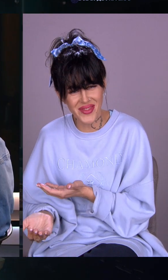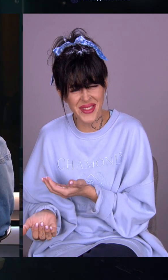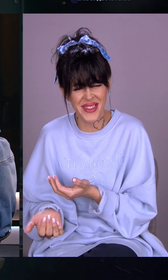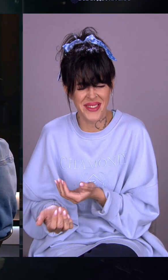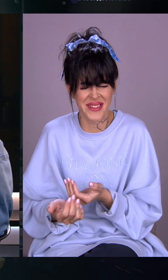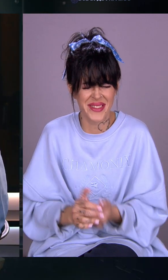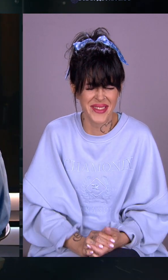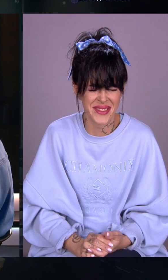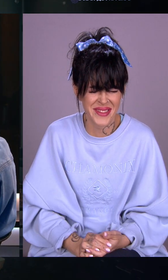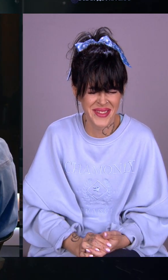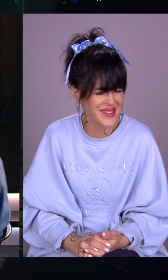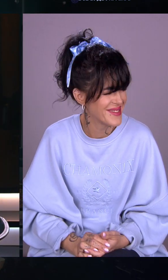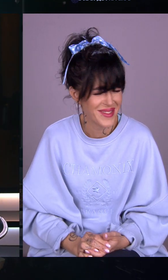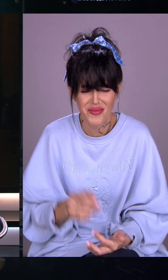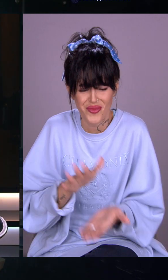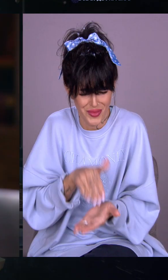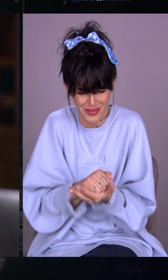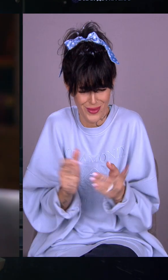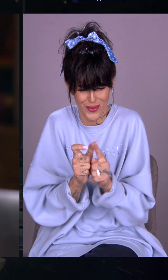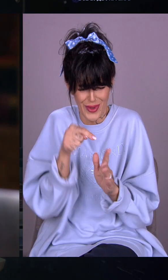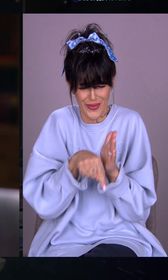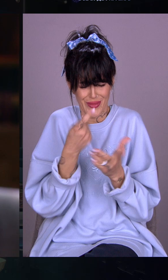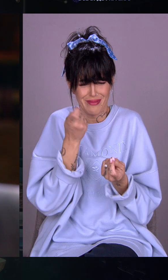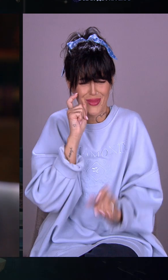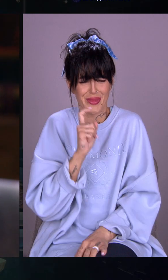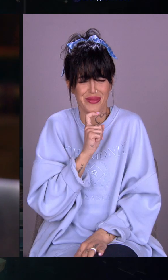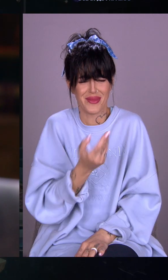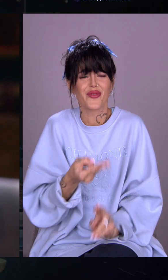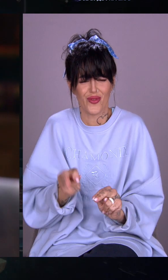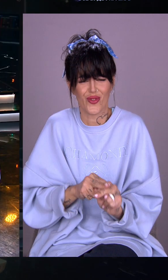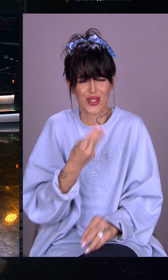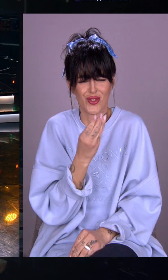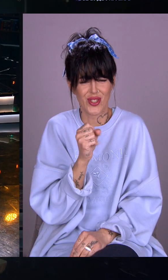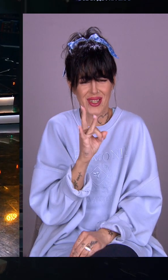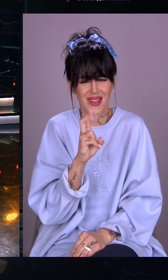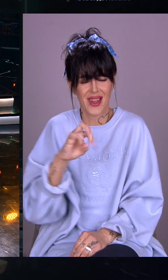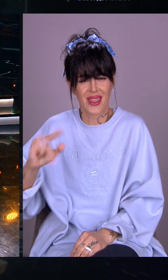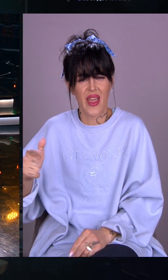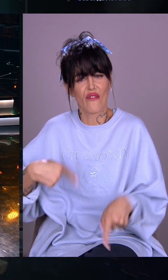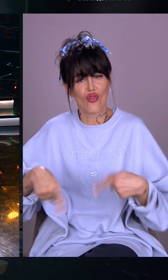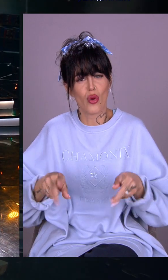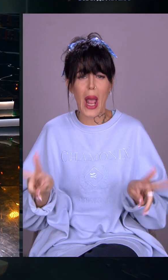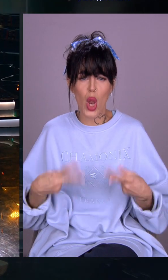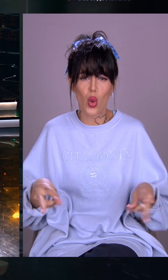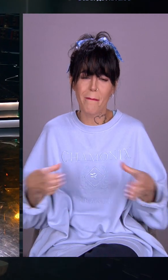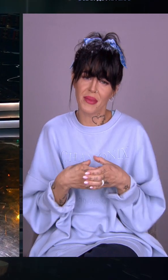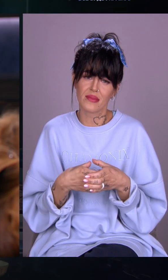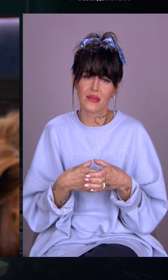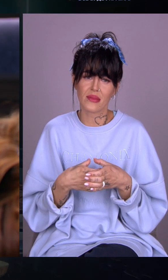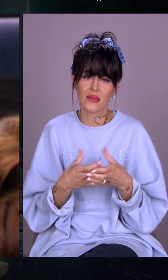села, золоте тут шаркань. В якому контексті воно може вживатись? Футбольний клуб. В